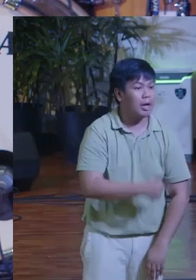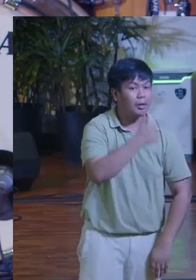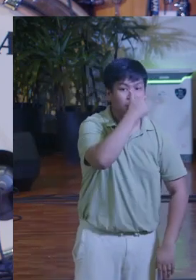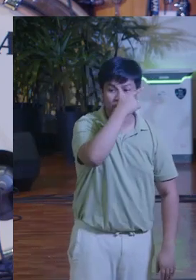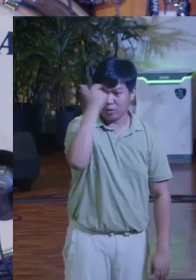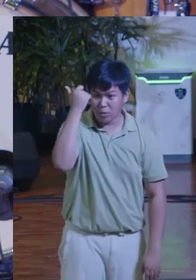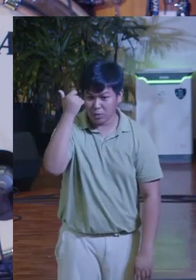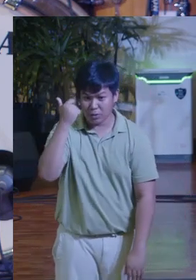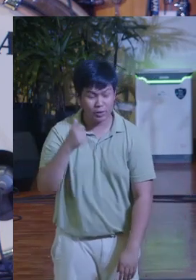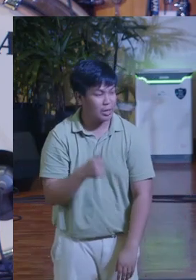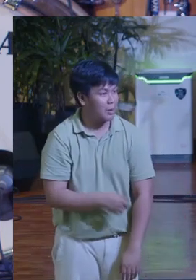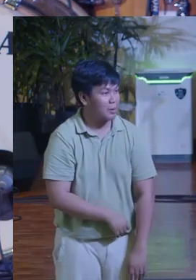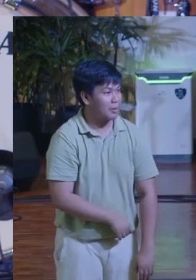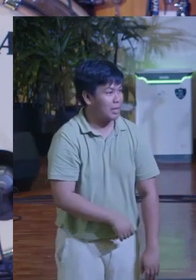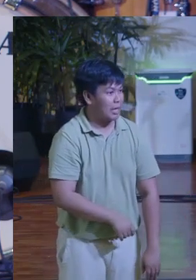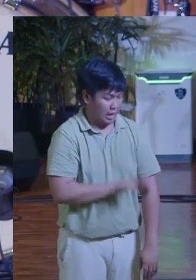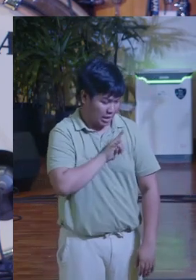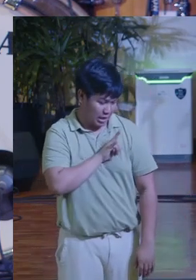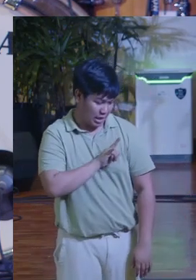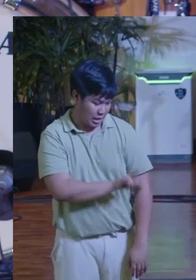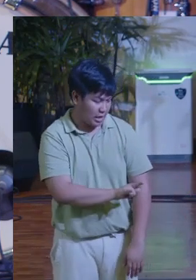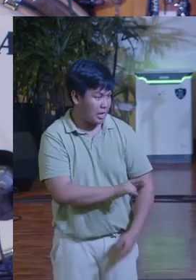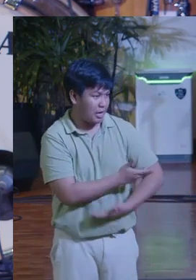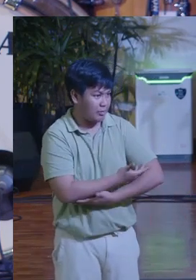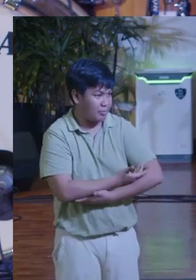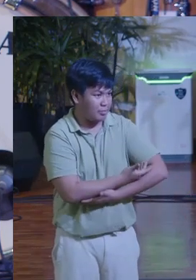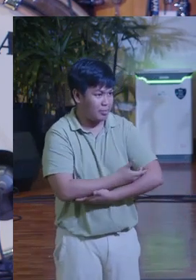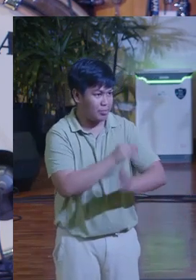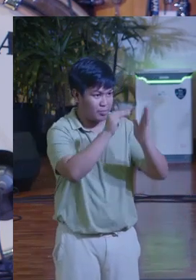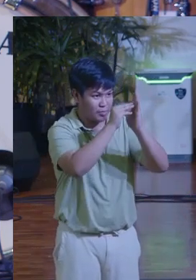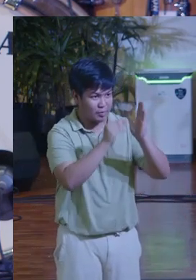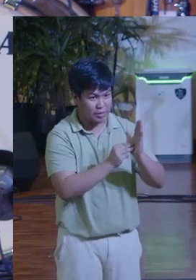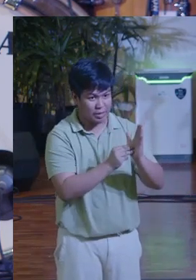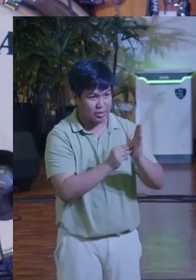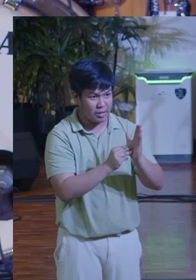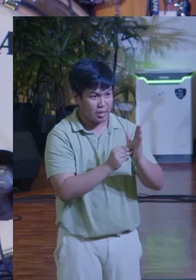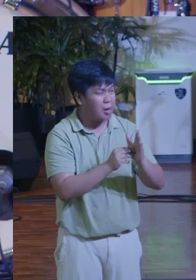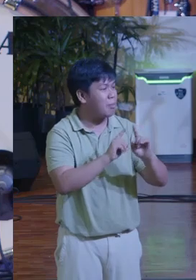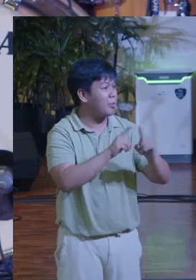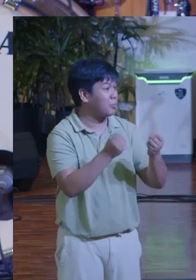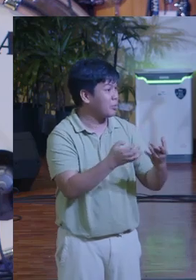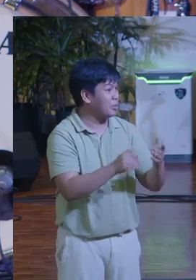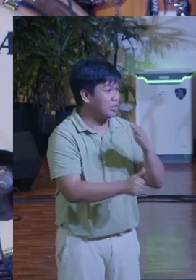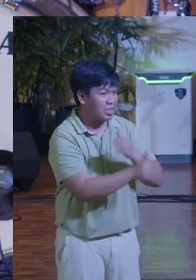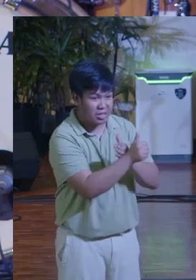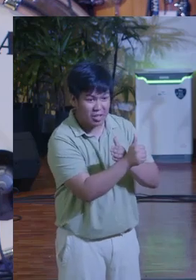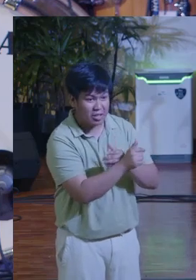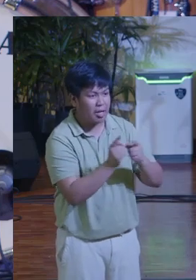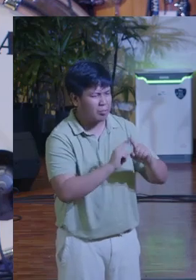Sapagkat mahal niya yung kanyang anak. Alam na natin dahil sa